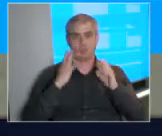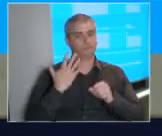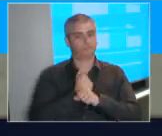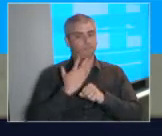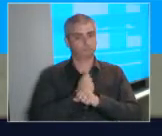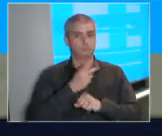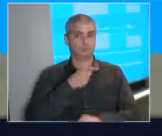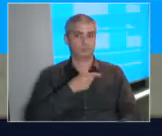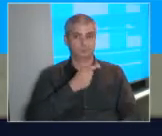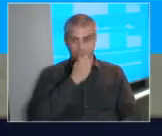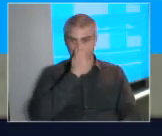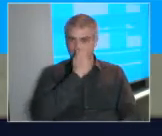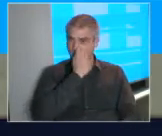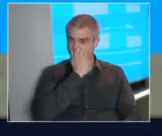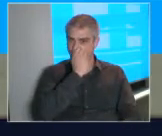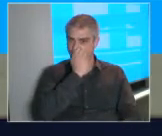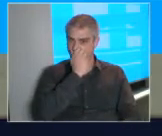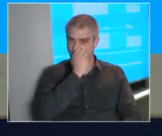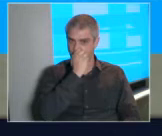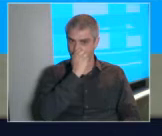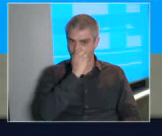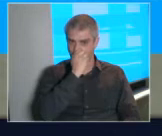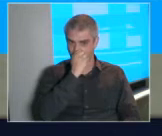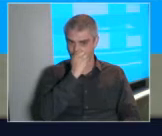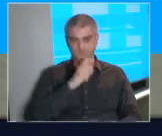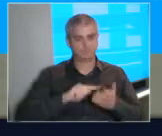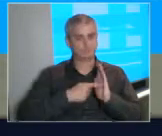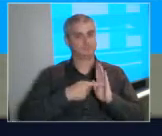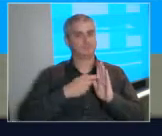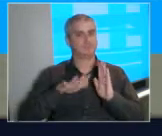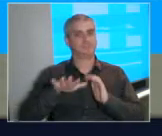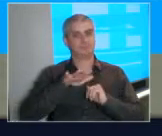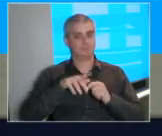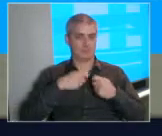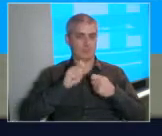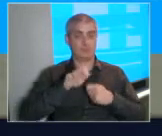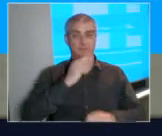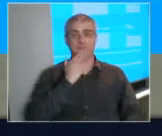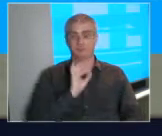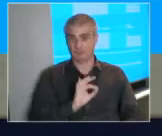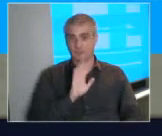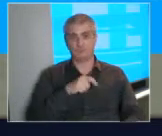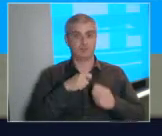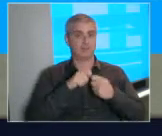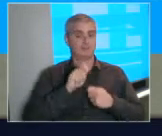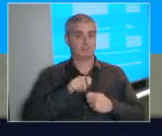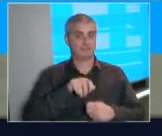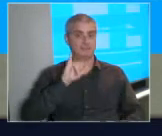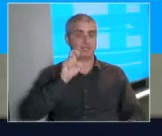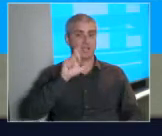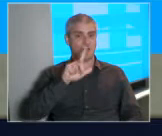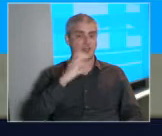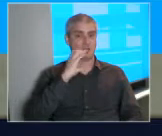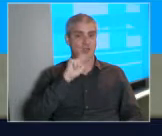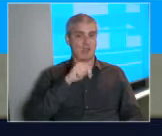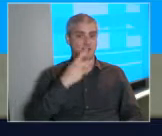הצליחו, שבעצם חרטו את הדגל הסביבתי בפרלמנט הישראלי. גם חברת הכנסת יעל כהן